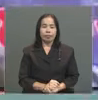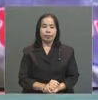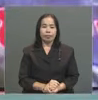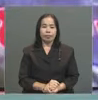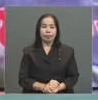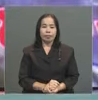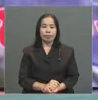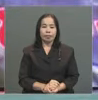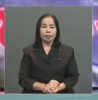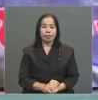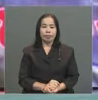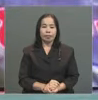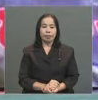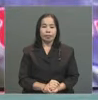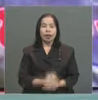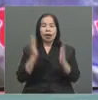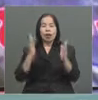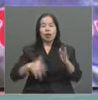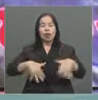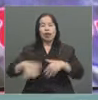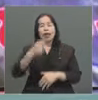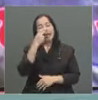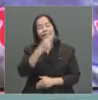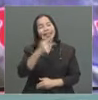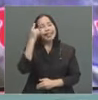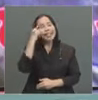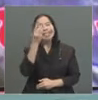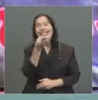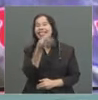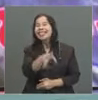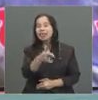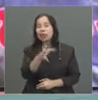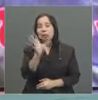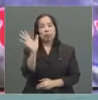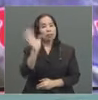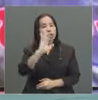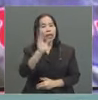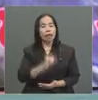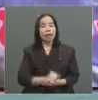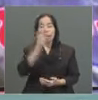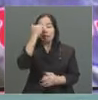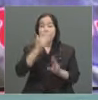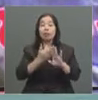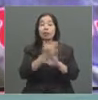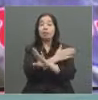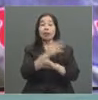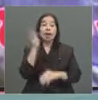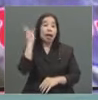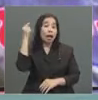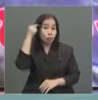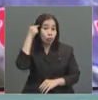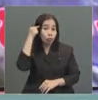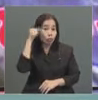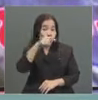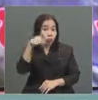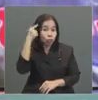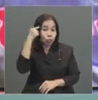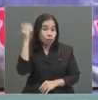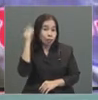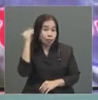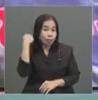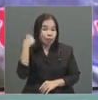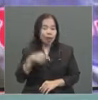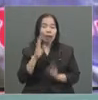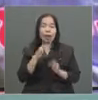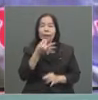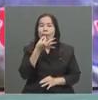ทำการที่อาจจะดูเล็กน้อยแต่สร้างความตื่นตระหนกที่ผ่านมาครับเคยได้ยินข่าวที่กรณีมีบุคคลเอา